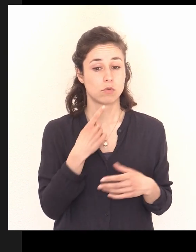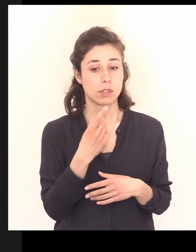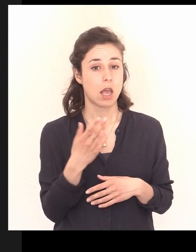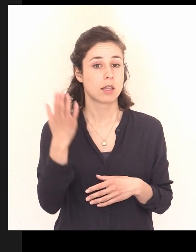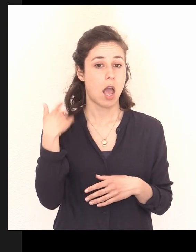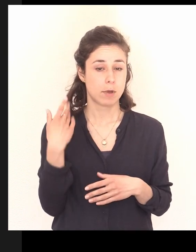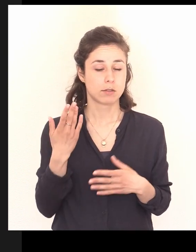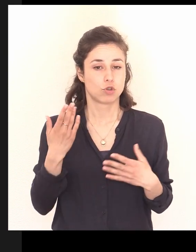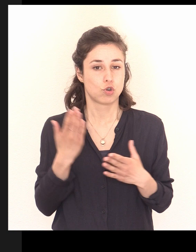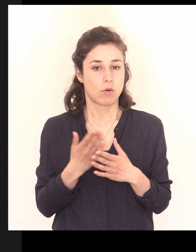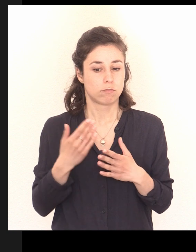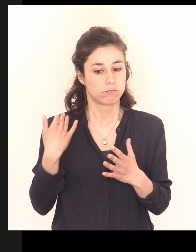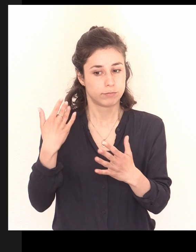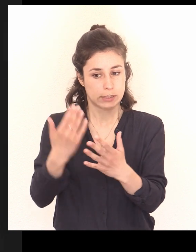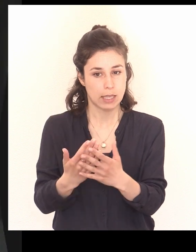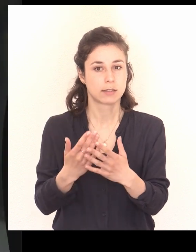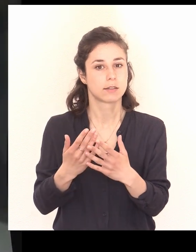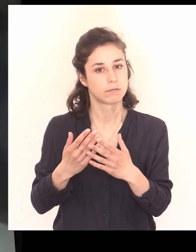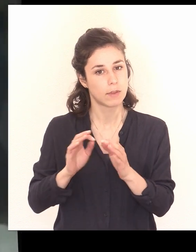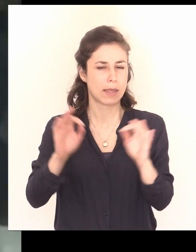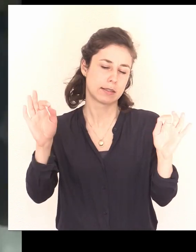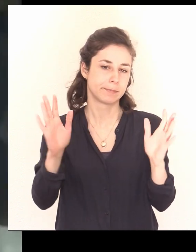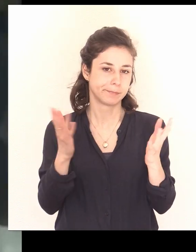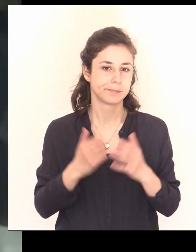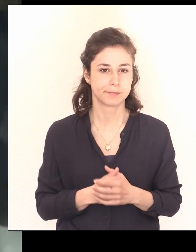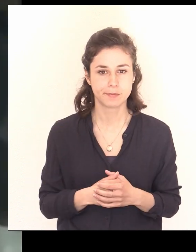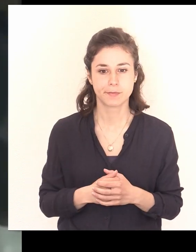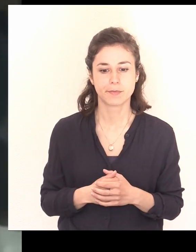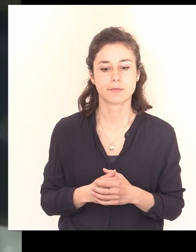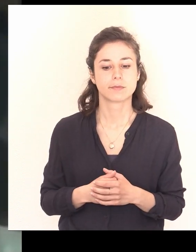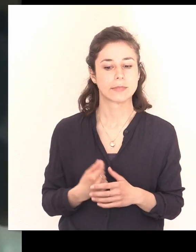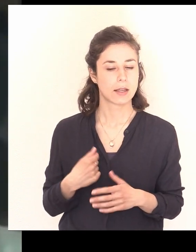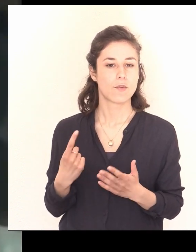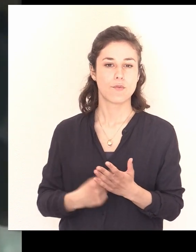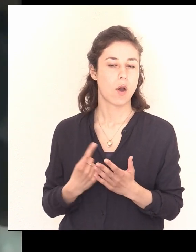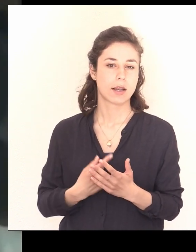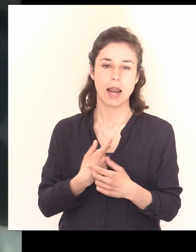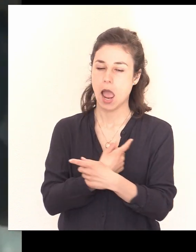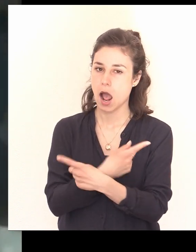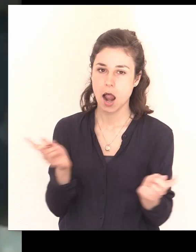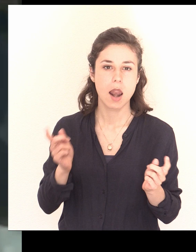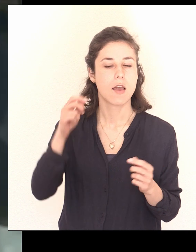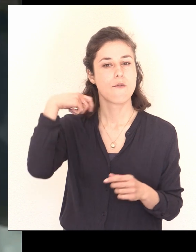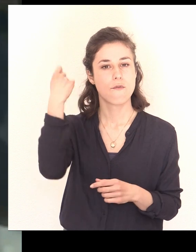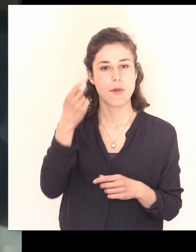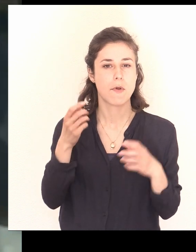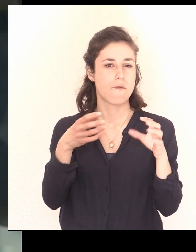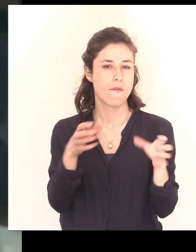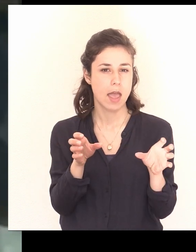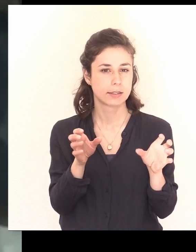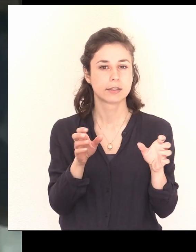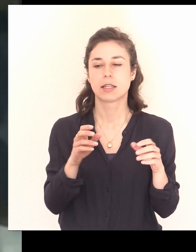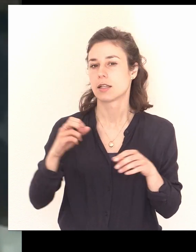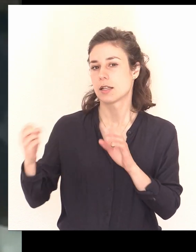Fortschritte gegeben in den letzten Jahrzehnten. Ich fordere, dass alle Filme, die